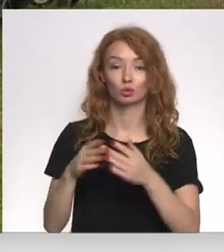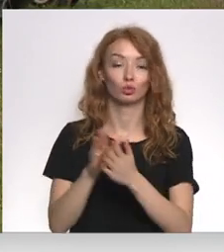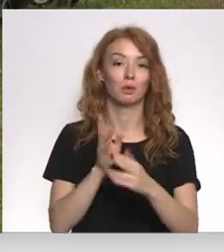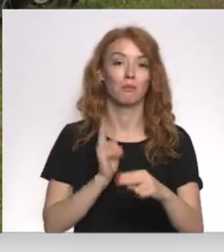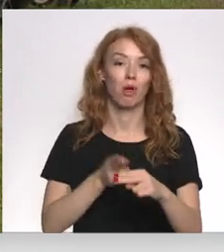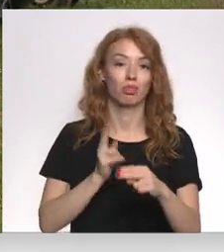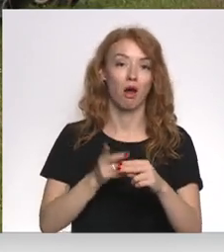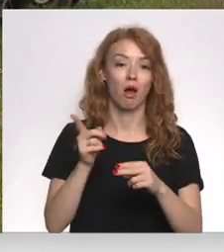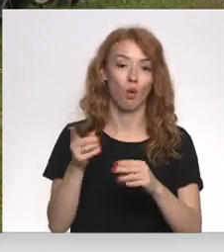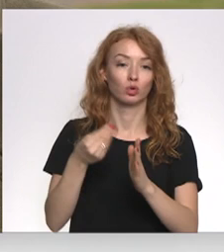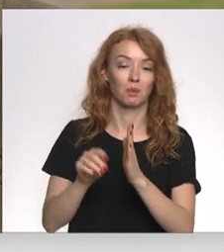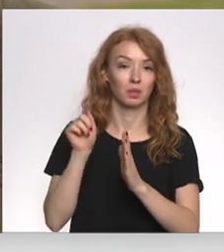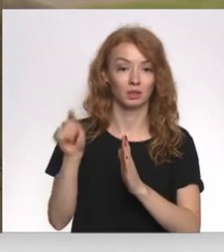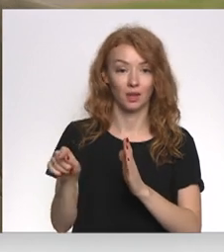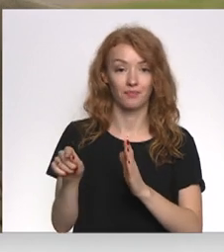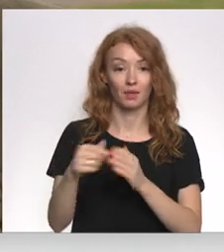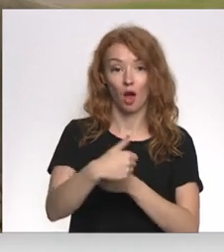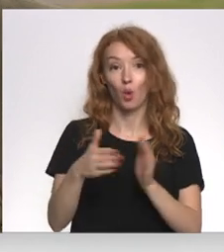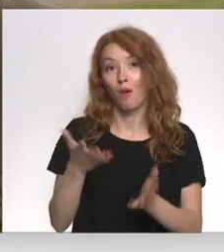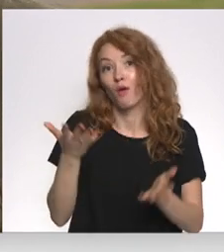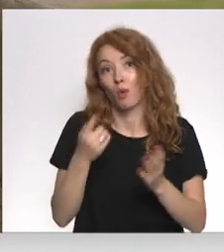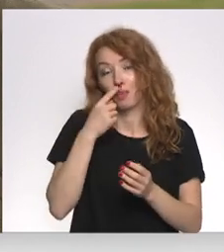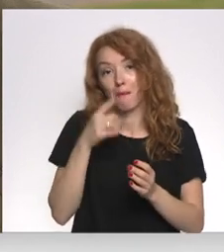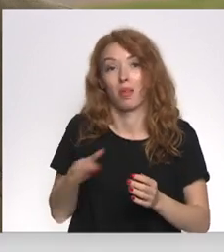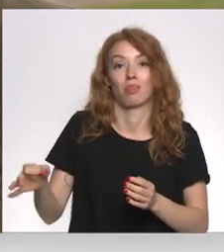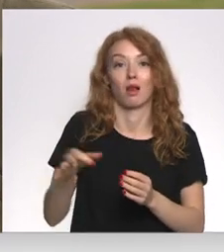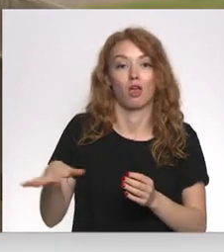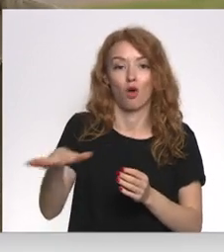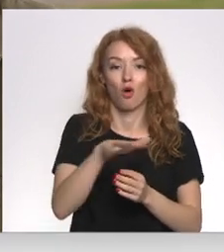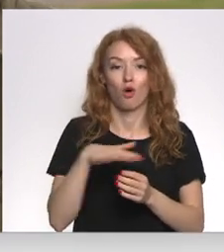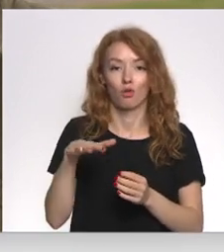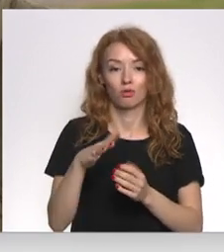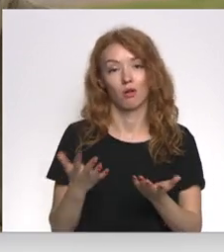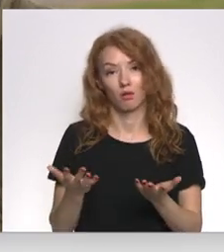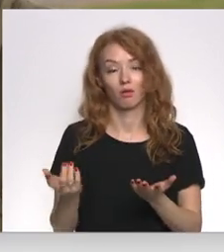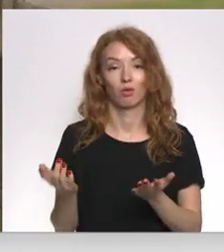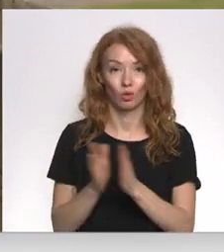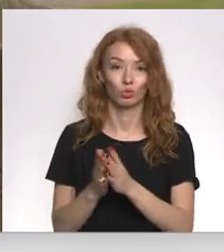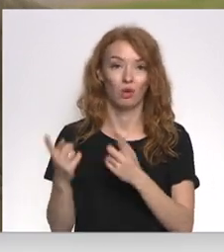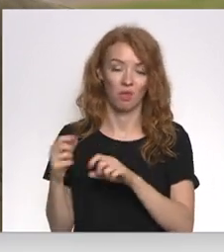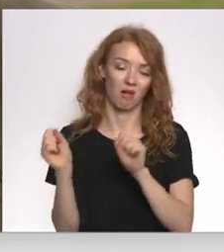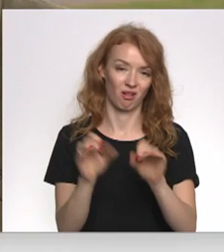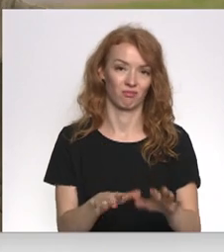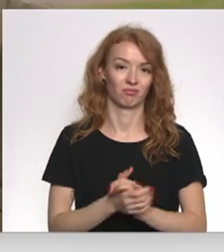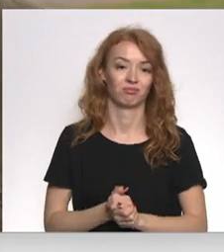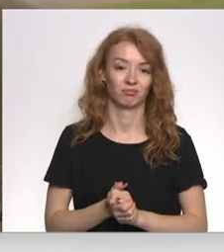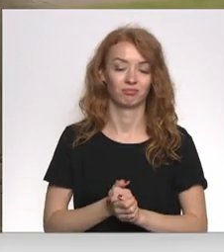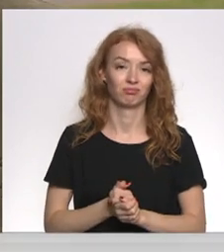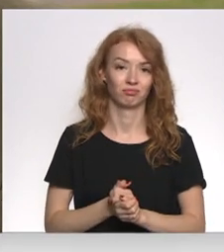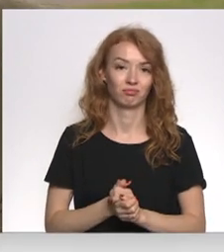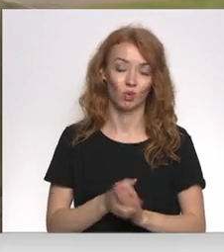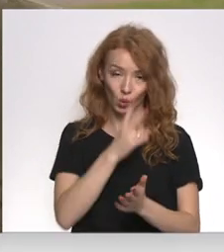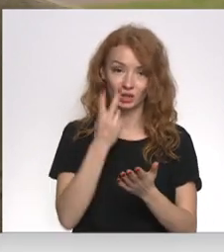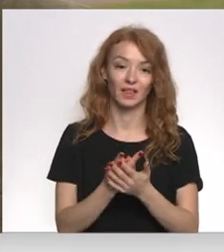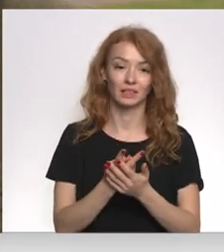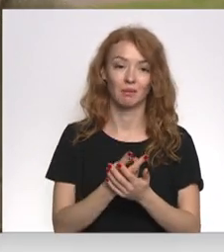lūžņus pircējiem. Ja nu tie akumulātori te pat kaut kur rajonā ir, nu tad pa nakti atnākiet, noliekiet viņus atpakaļ.